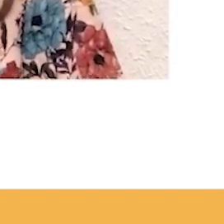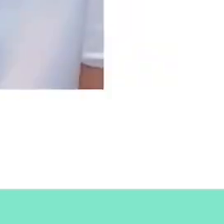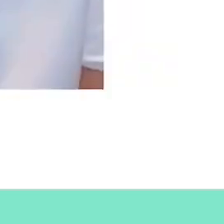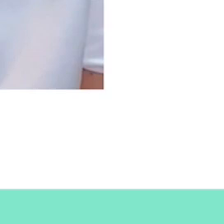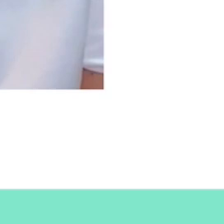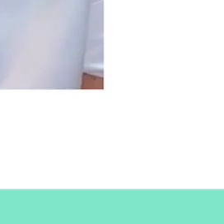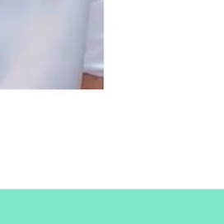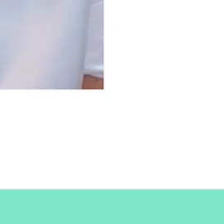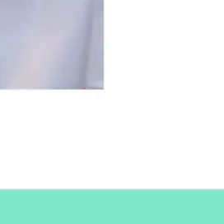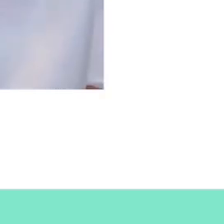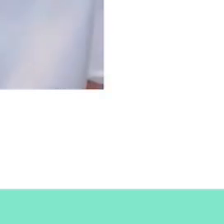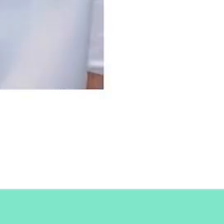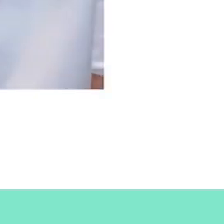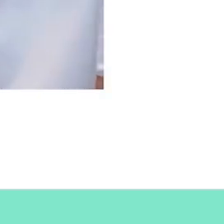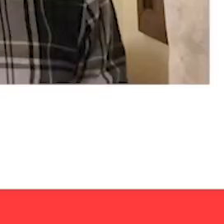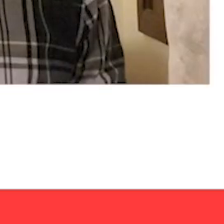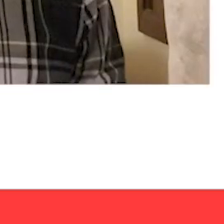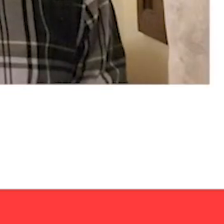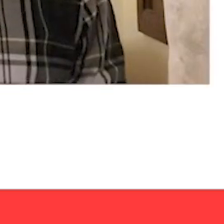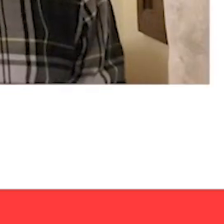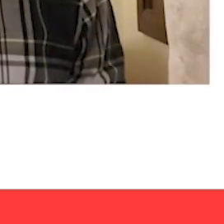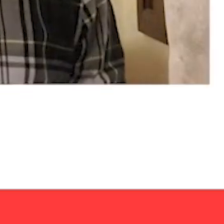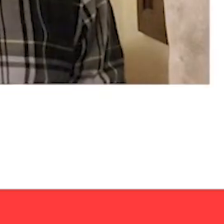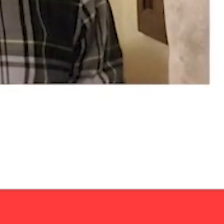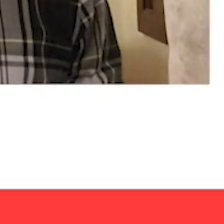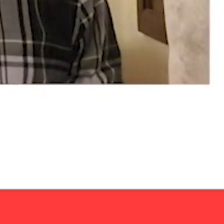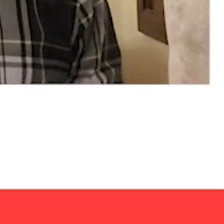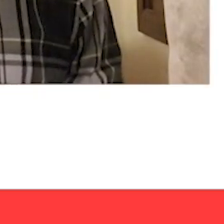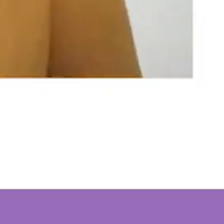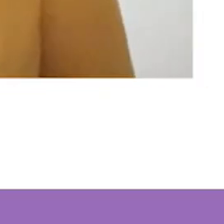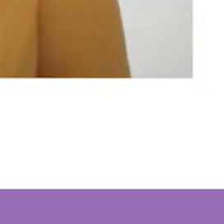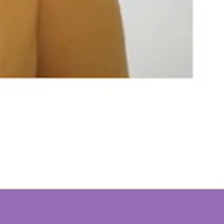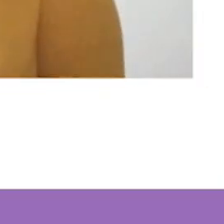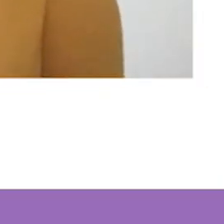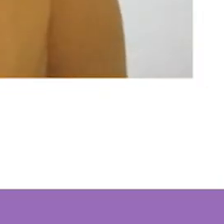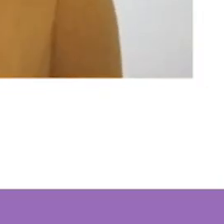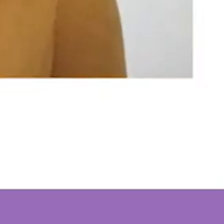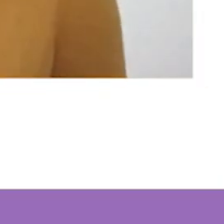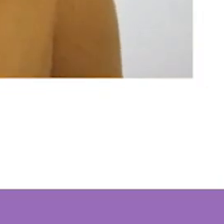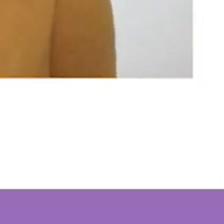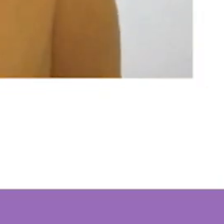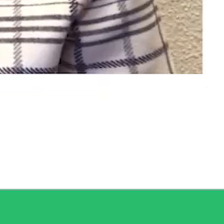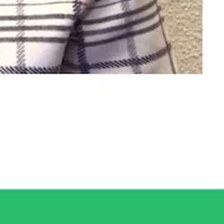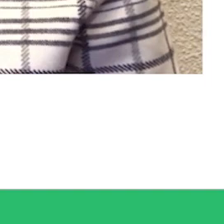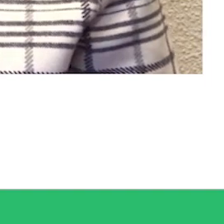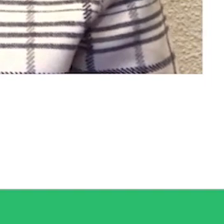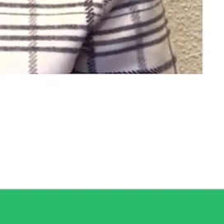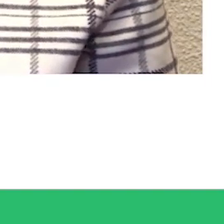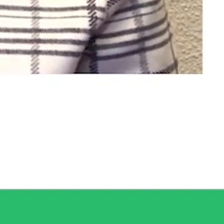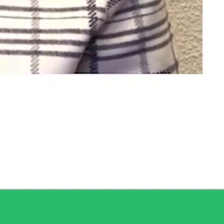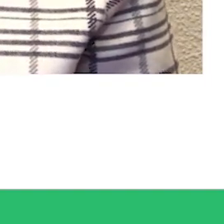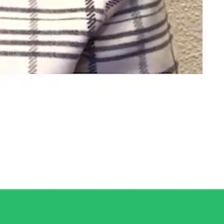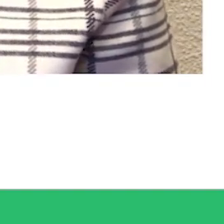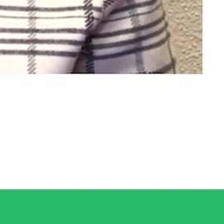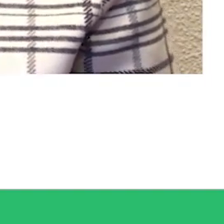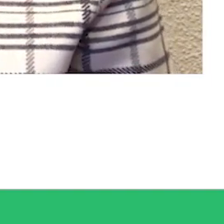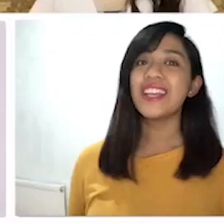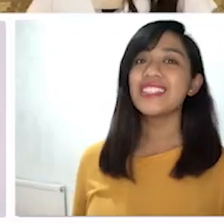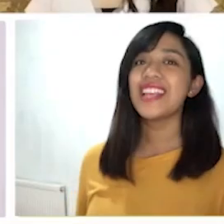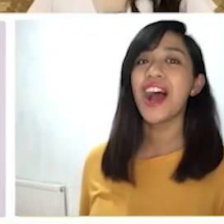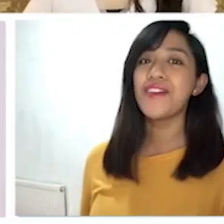CFO, CFO, CFO, CFO, CFO,